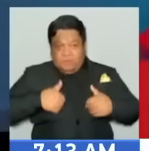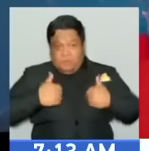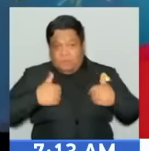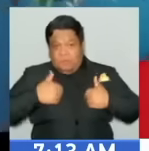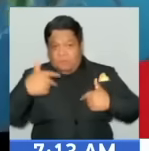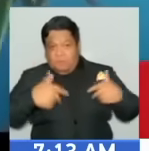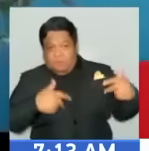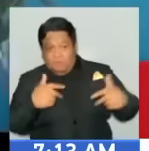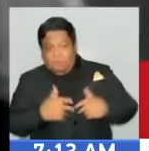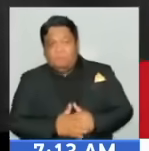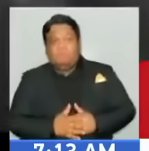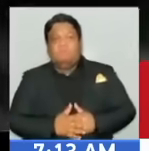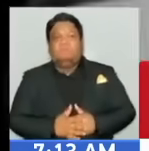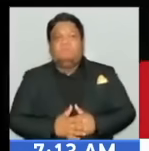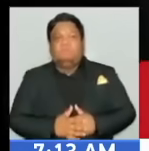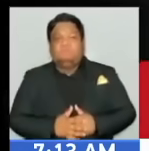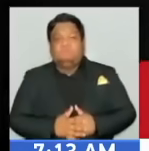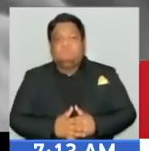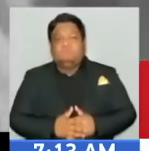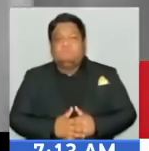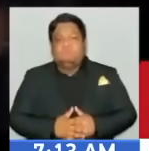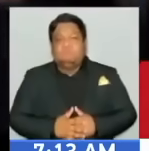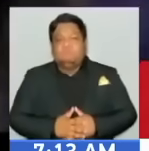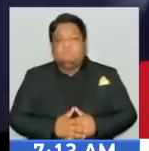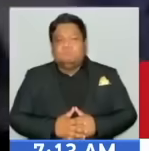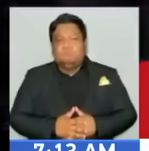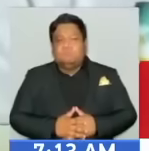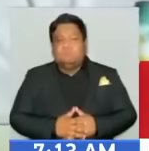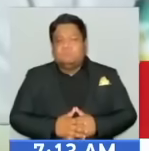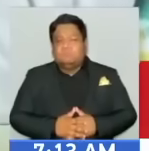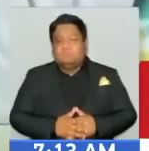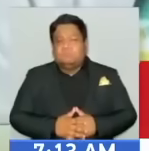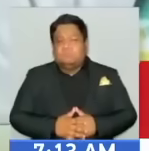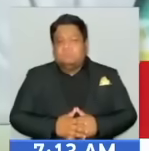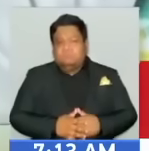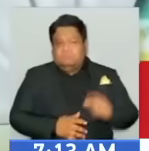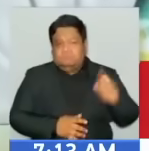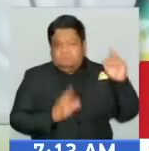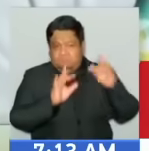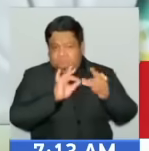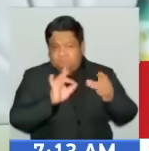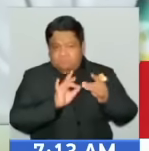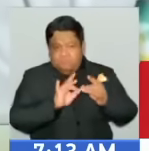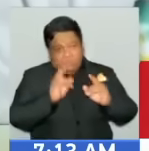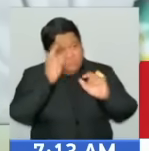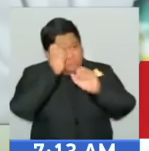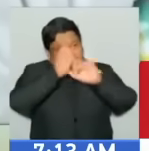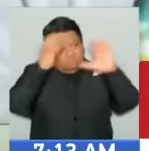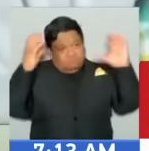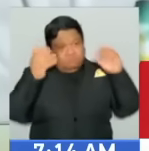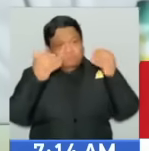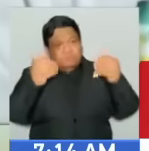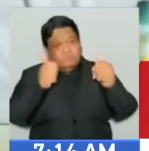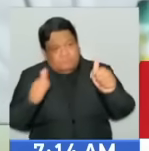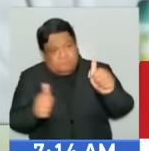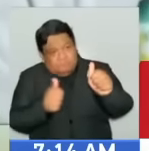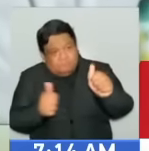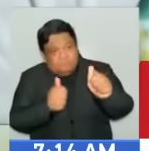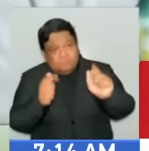lang. Wag mo susukuan yung pangarap mo. Promise. Kung gano'n man kahirap